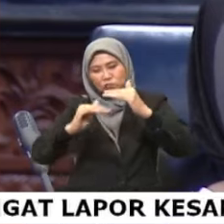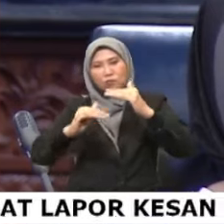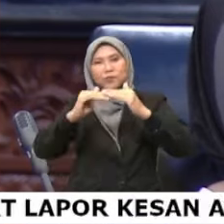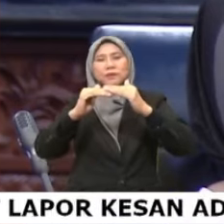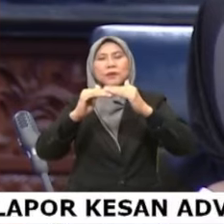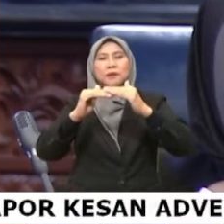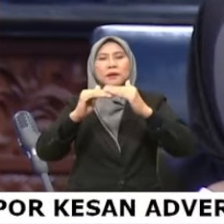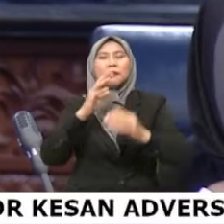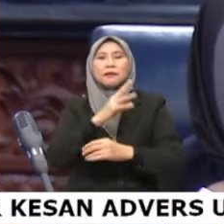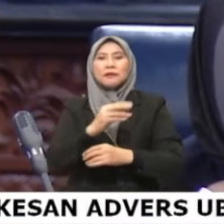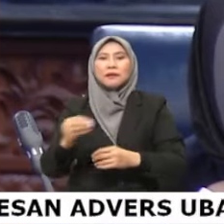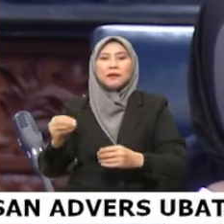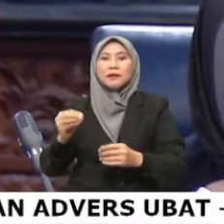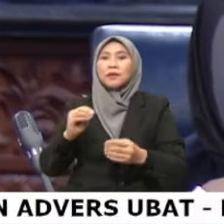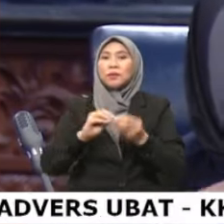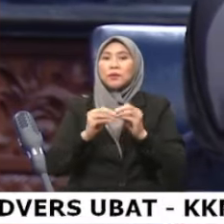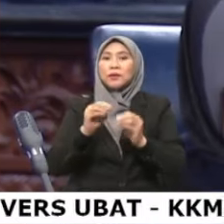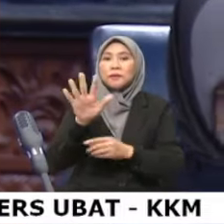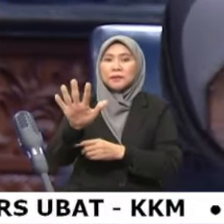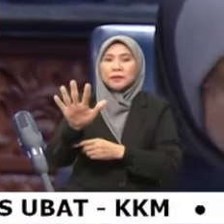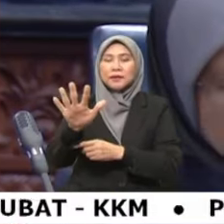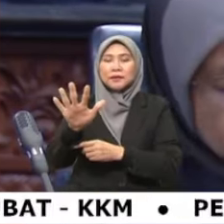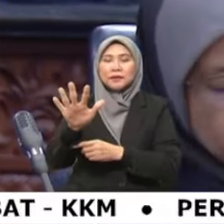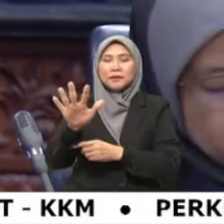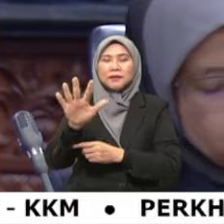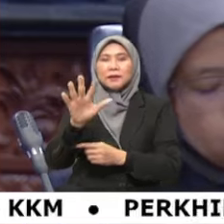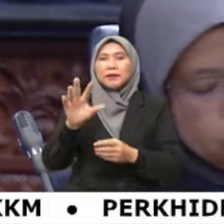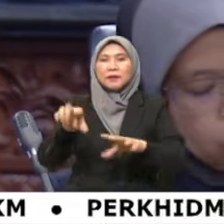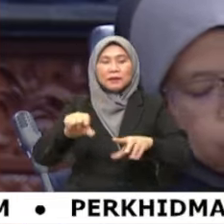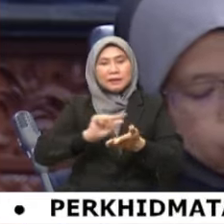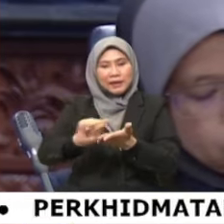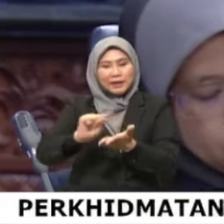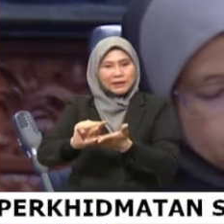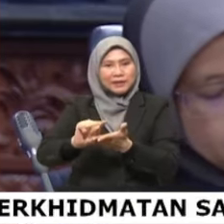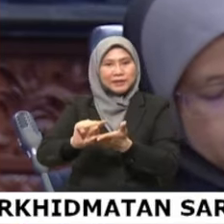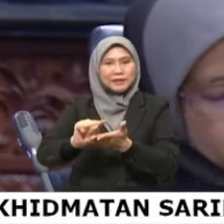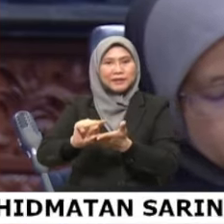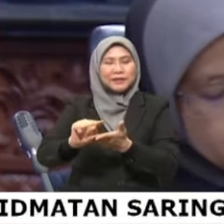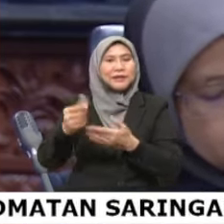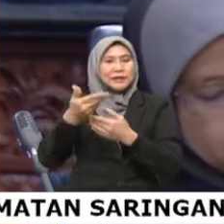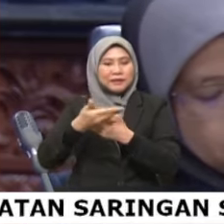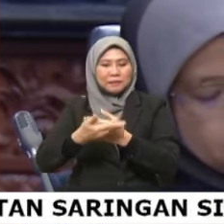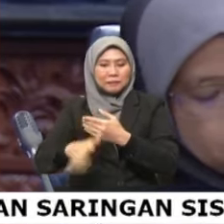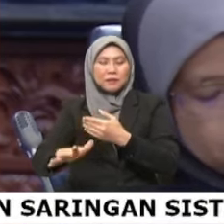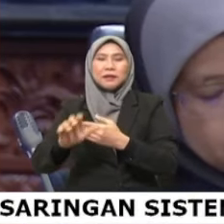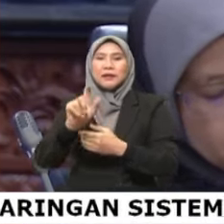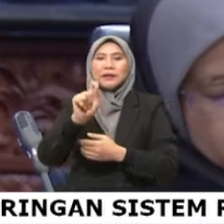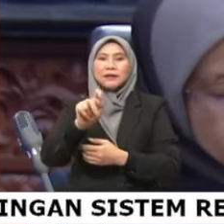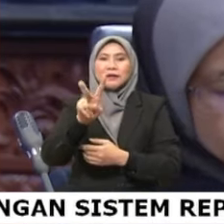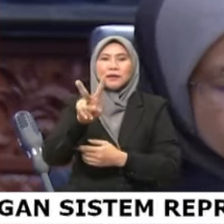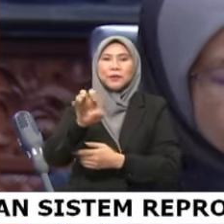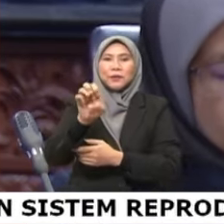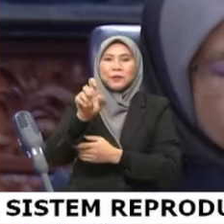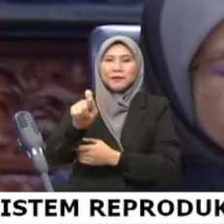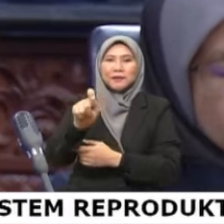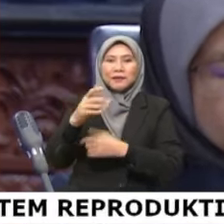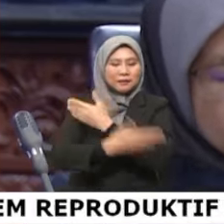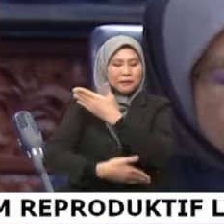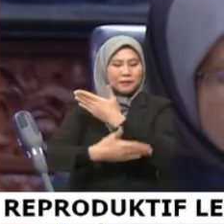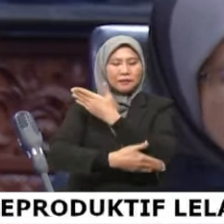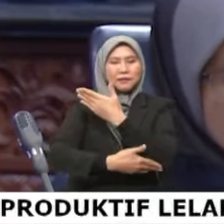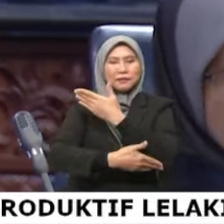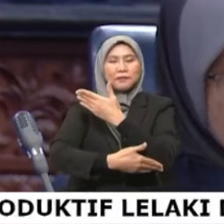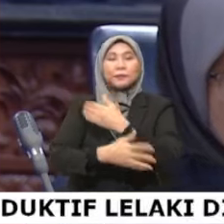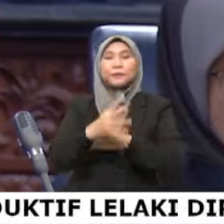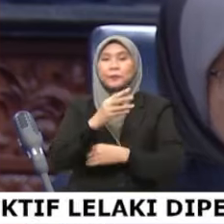ke semasa. Dan 5, penempatan gaji premium lepasan TVET melalui dasar TVET negara. Di samping